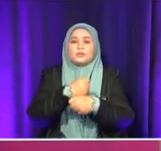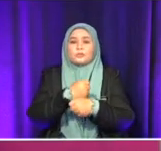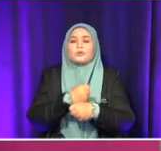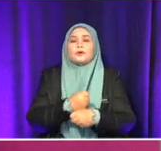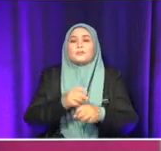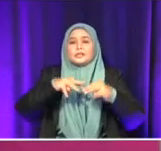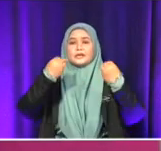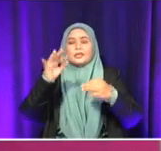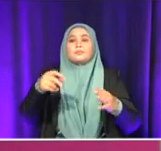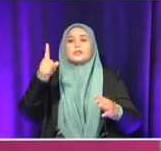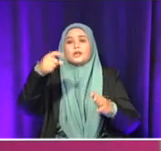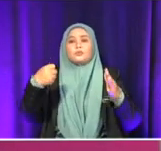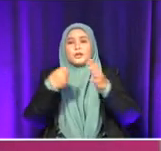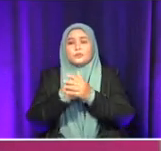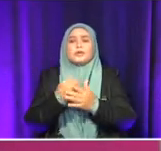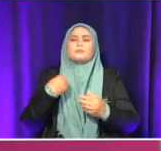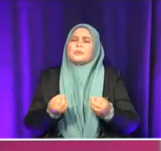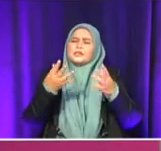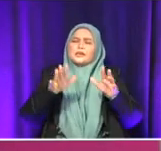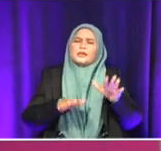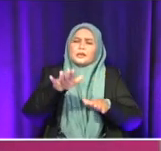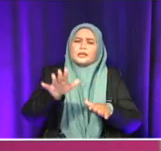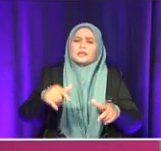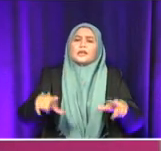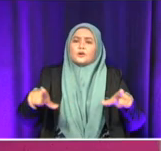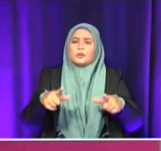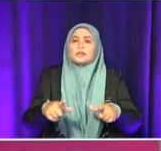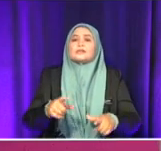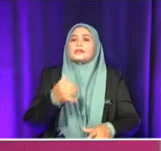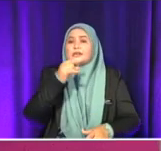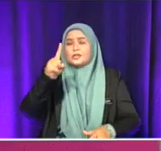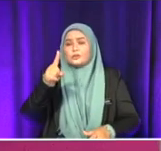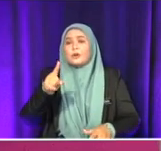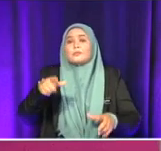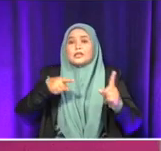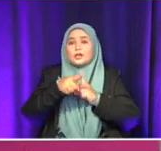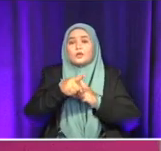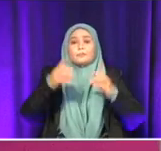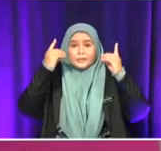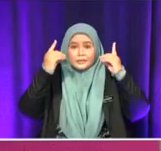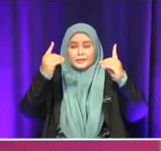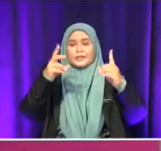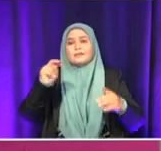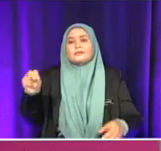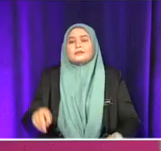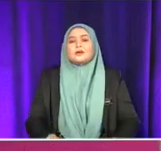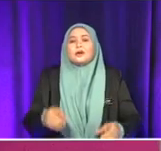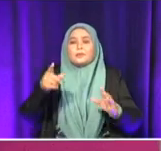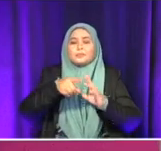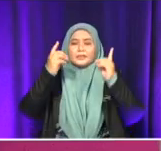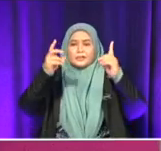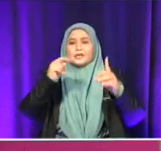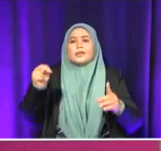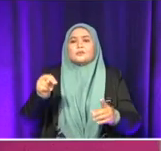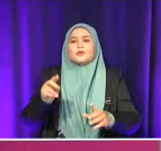bersatu padu ada banyak Langkah yang telah dilaksanakan dan salah satunya adalah melalui pendidikan Oke pendidikan sebenarnya